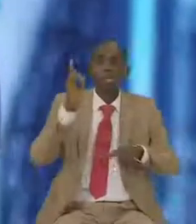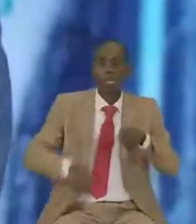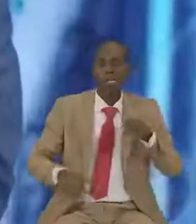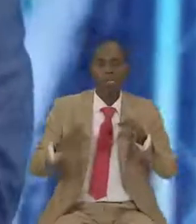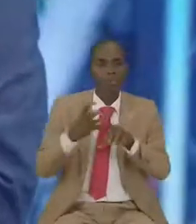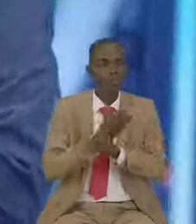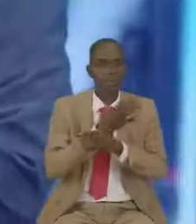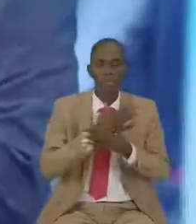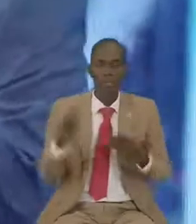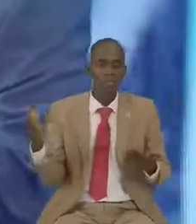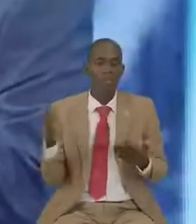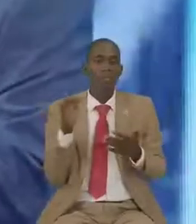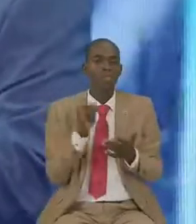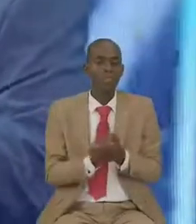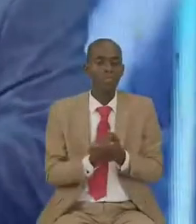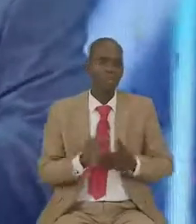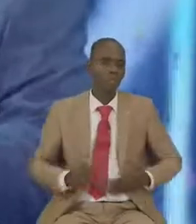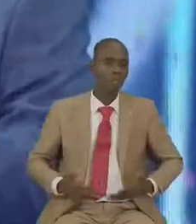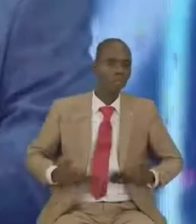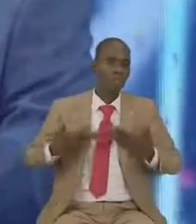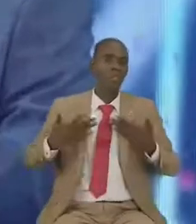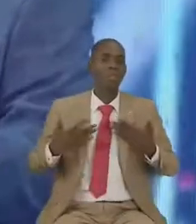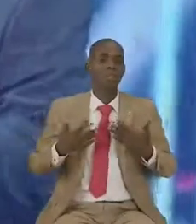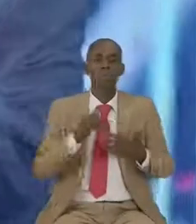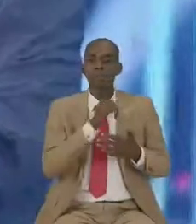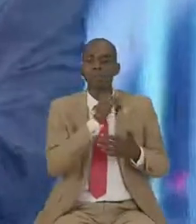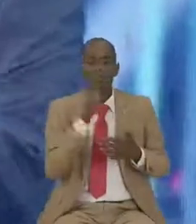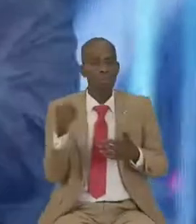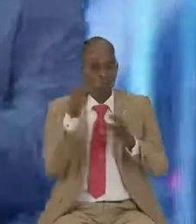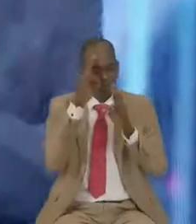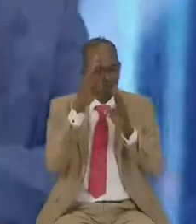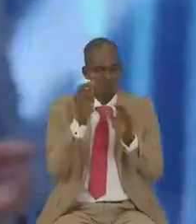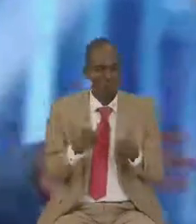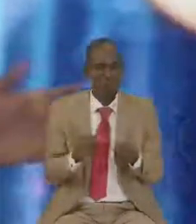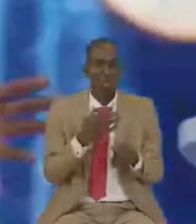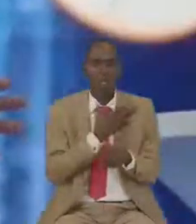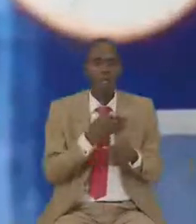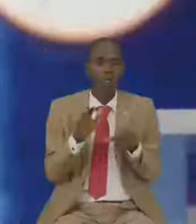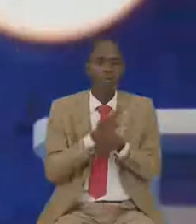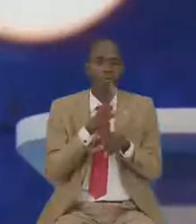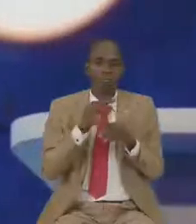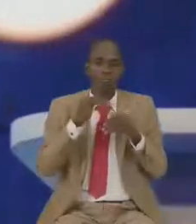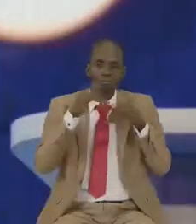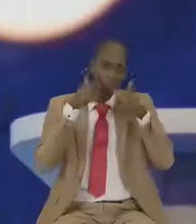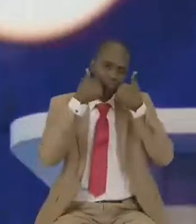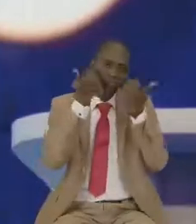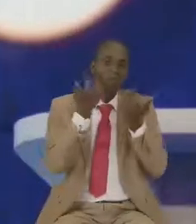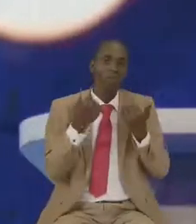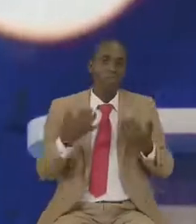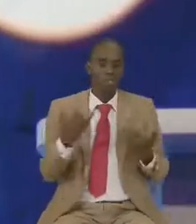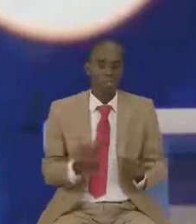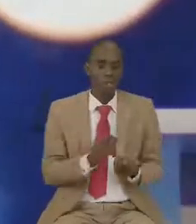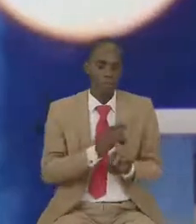étions capables de faire, tout cela n'a pas pu ôter la vie